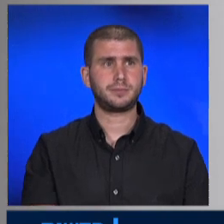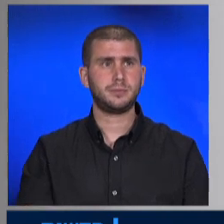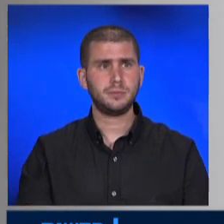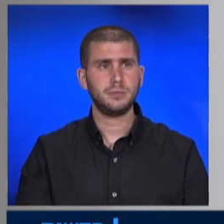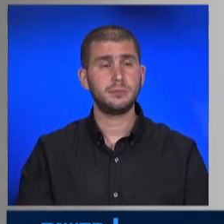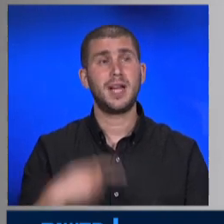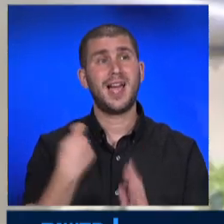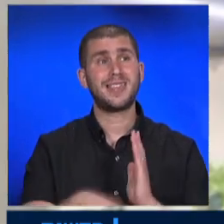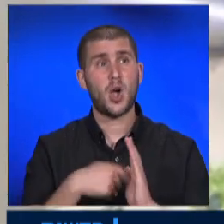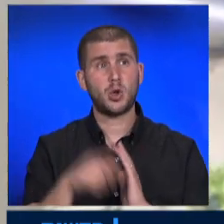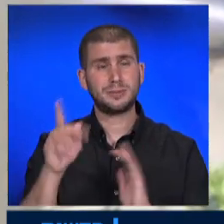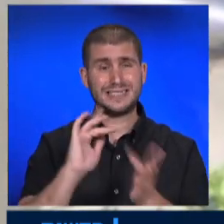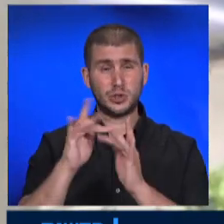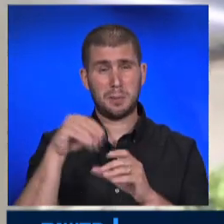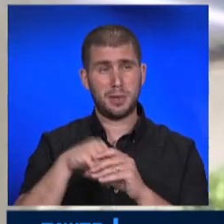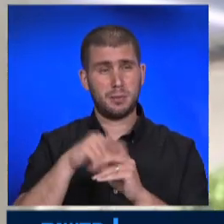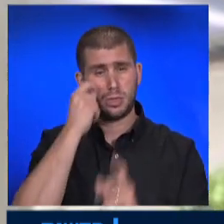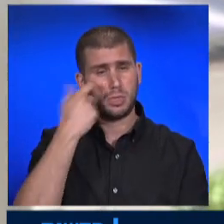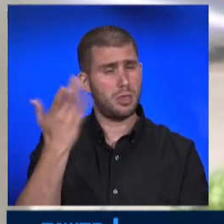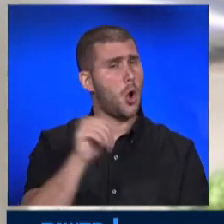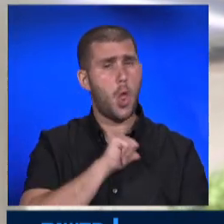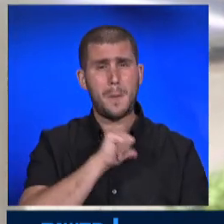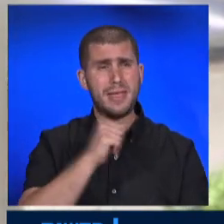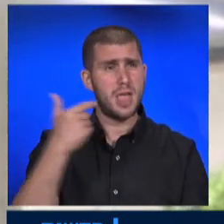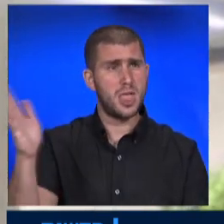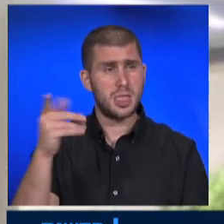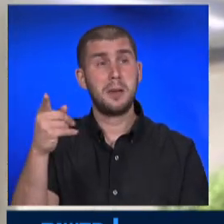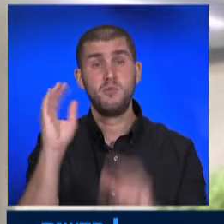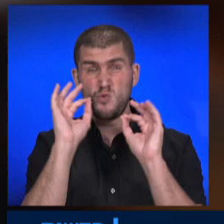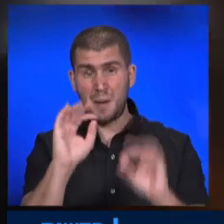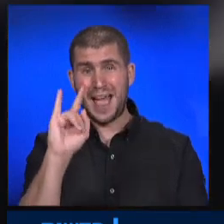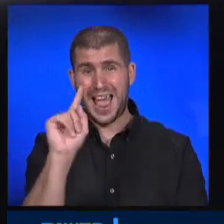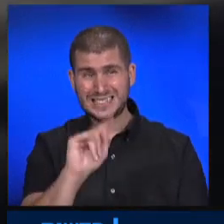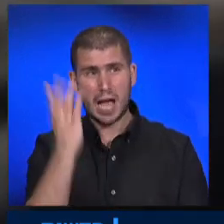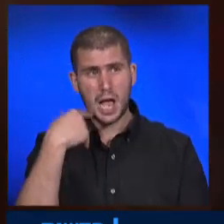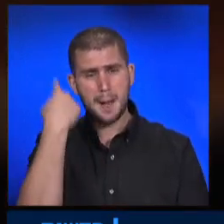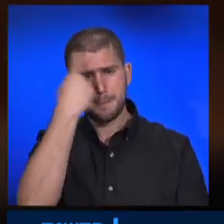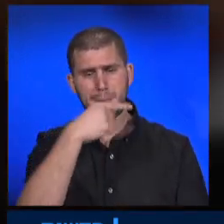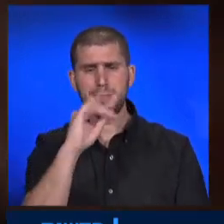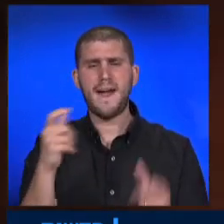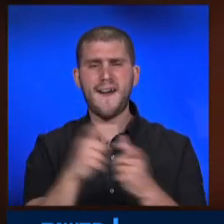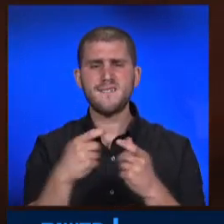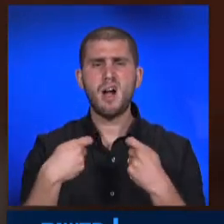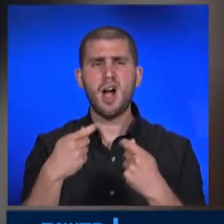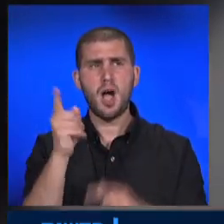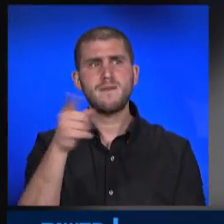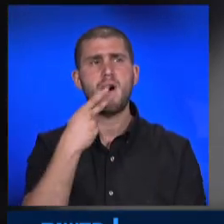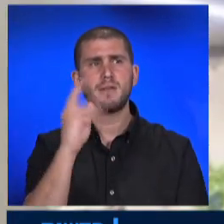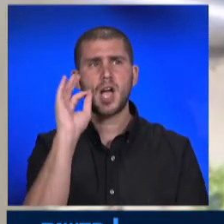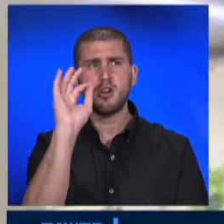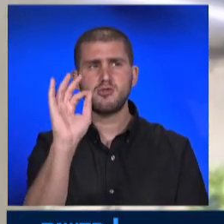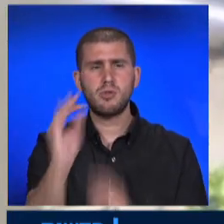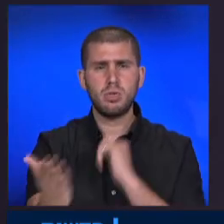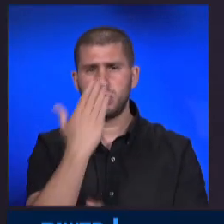את הרוכשים, הסכסוכים הפנימיים לא מעניינים, מבחינתם חזי היה הפנים של החברה, וההבטחות שלו